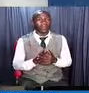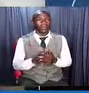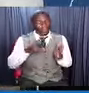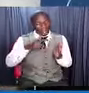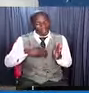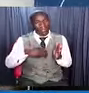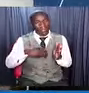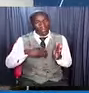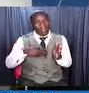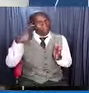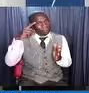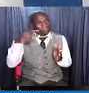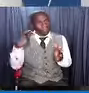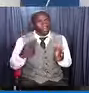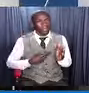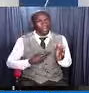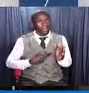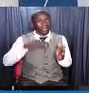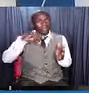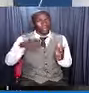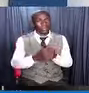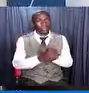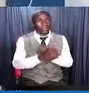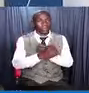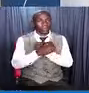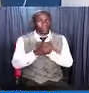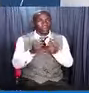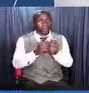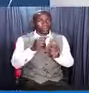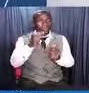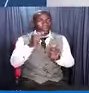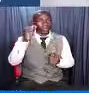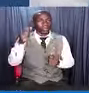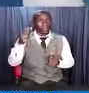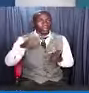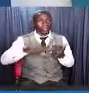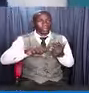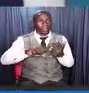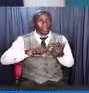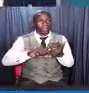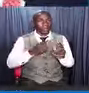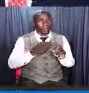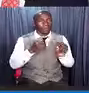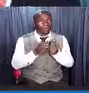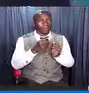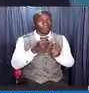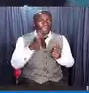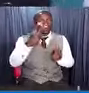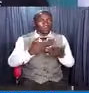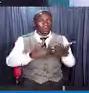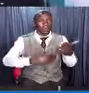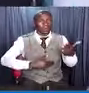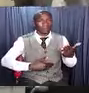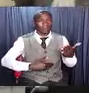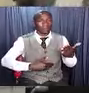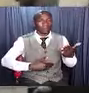Tusome. Read for hapo us. Johana. John. 15. Chapter 15. Uanze 12. Teremuka hapo chini. From